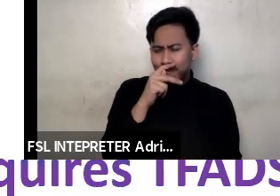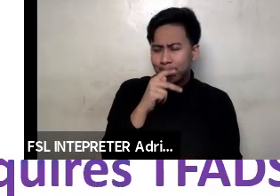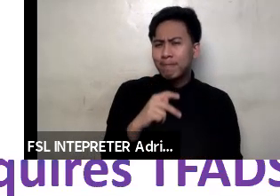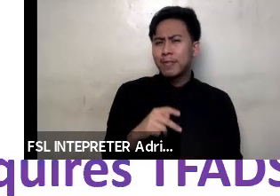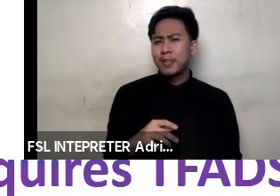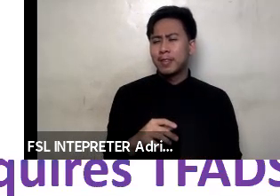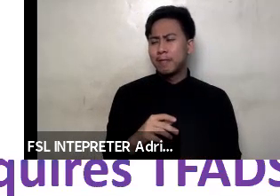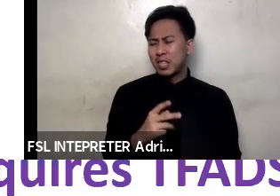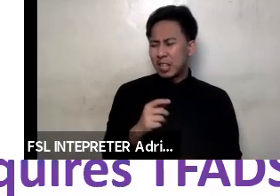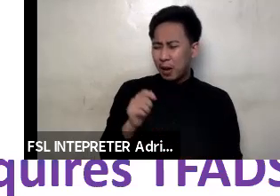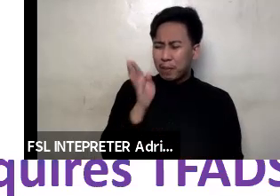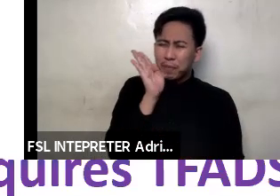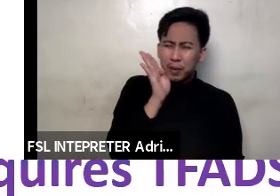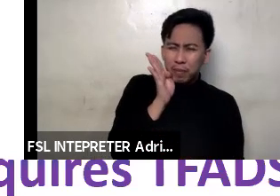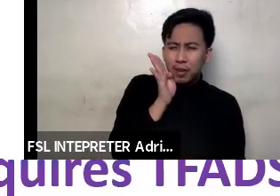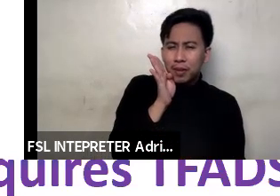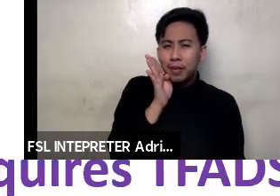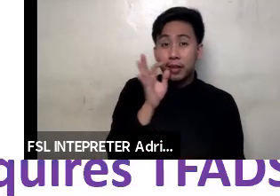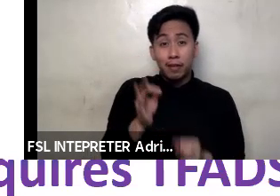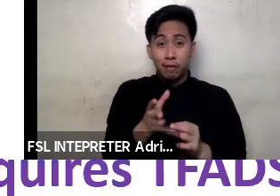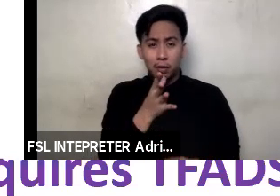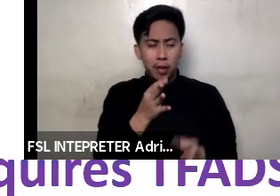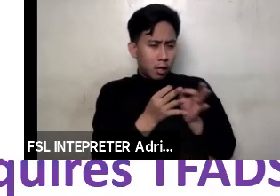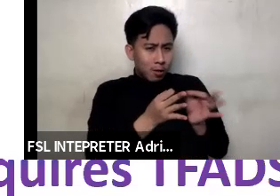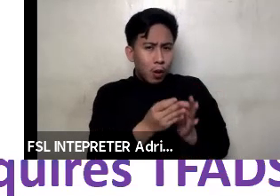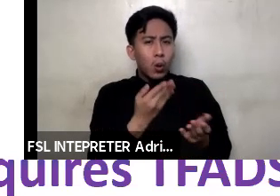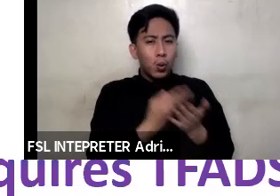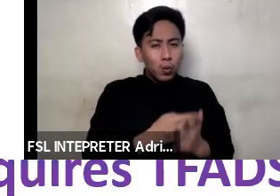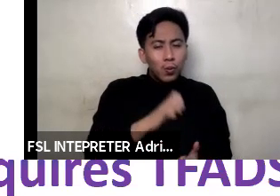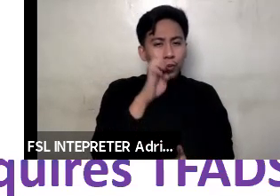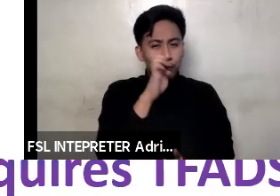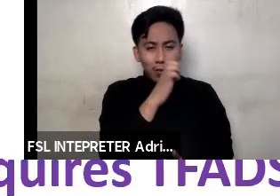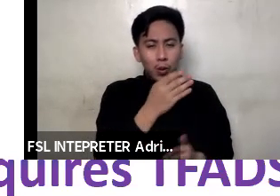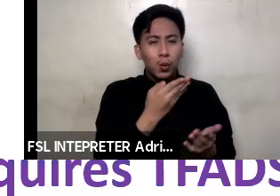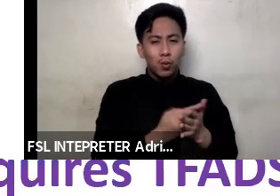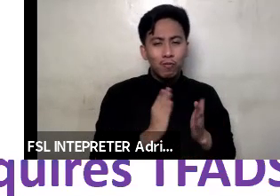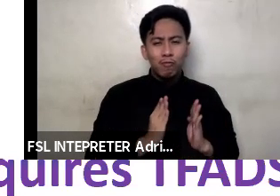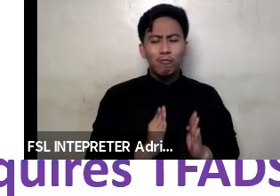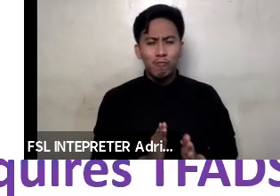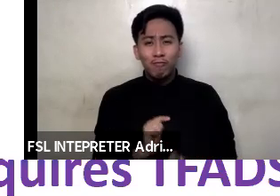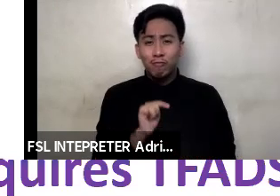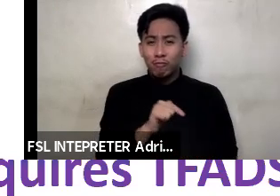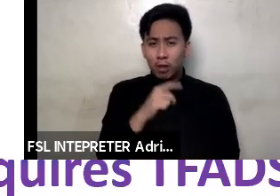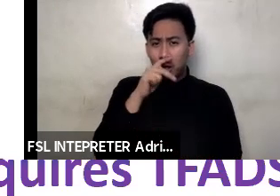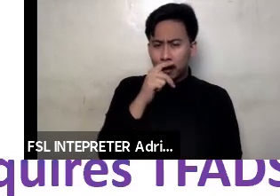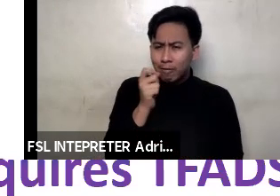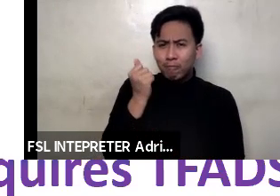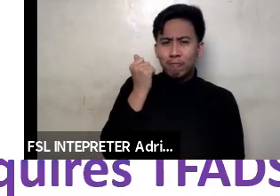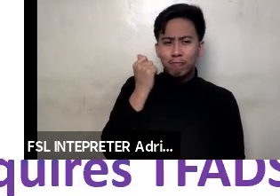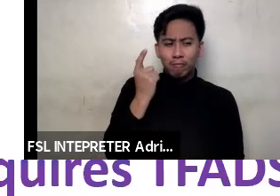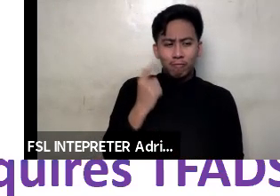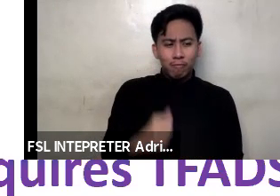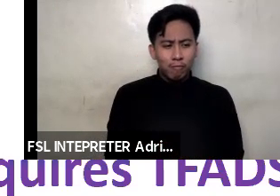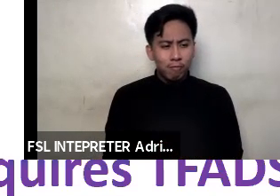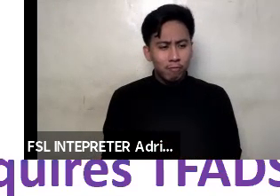the child na, hey, dapat kainin mo yan kasi it's good for your eyes, it's good for your body, etc. At saka masarap ito, then that will tickle the